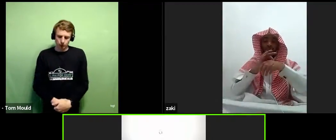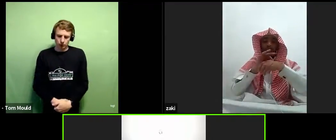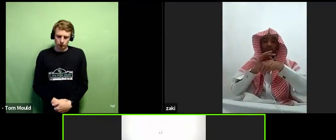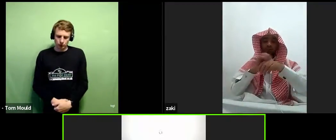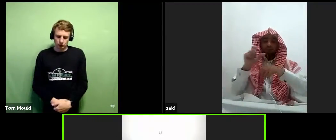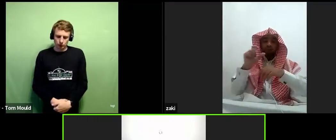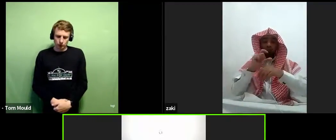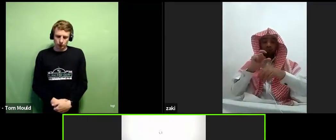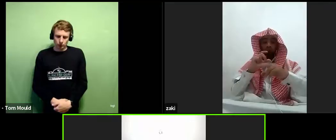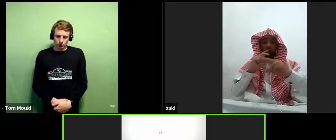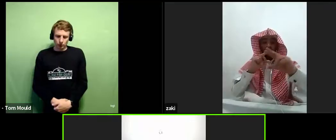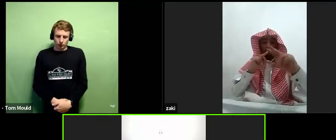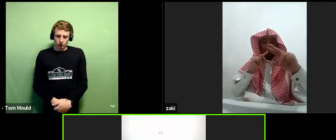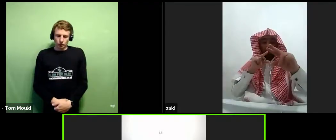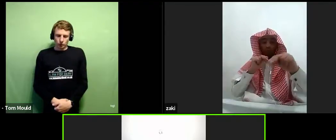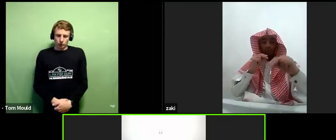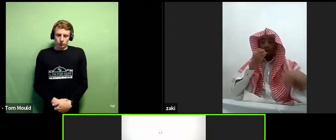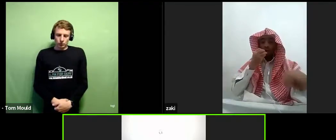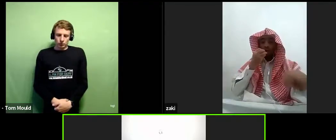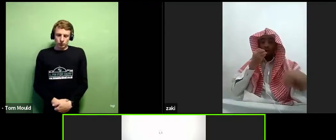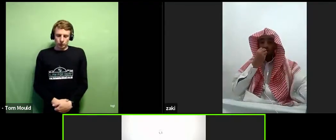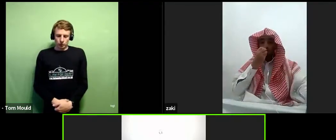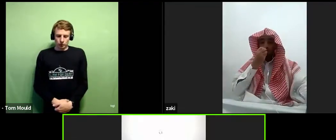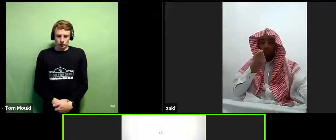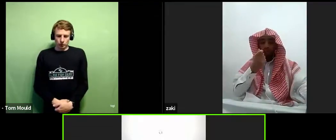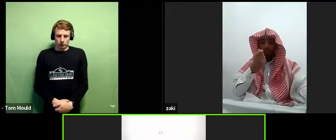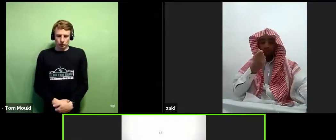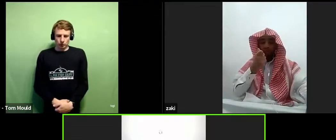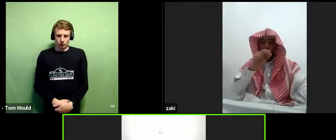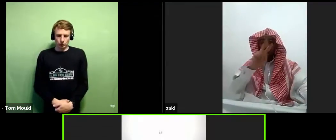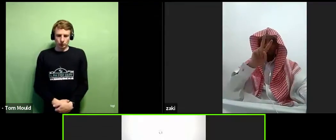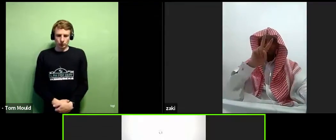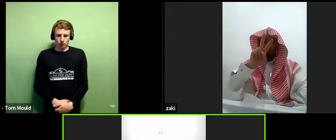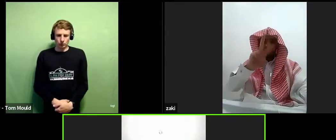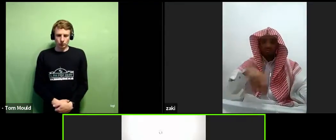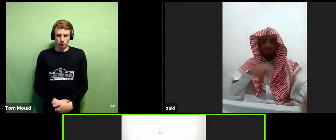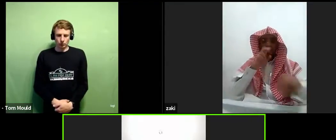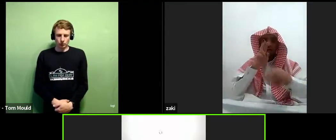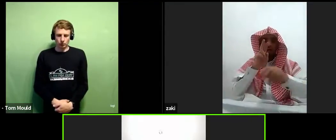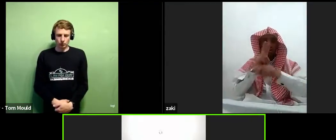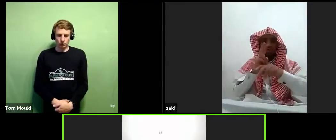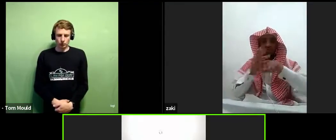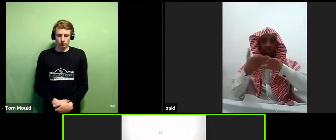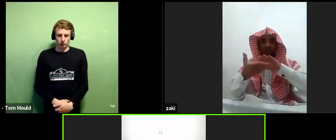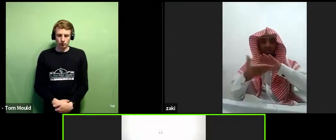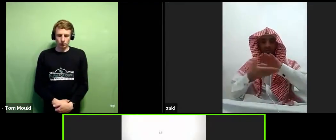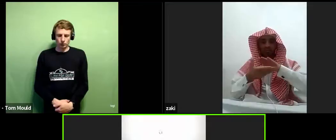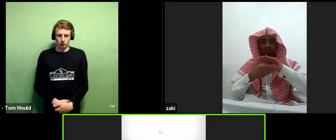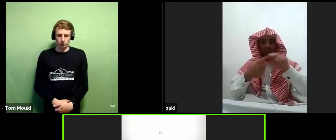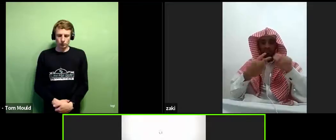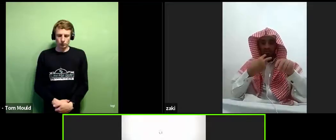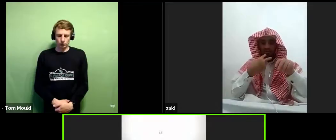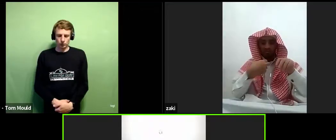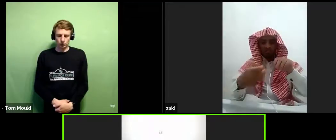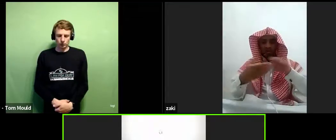بَيْنَكُمْ بِالْبَاطِلِ وَتُدْلُوا بِهَا إِلَى الْحُكَّامِ